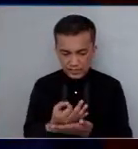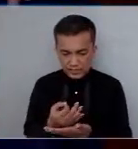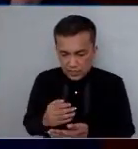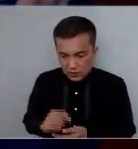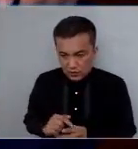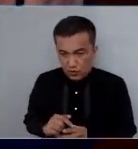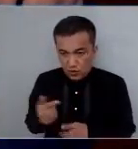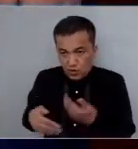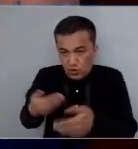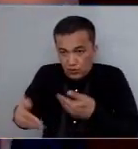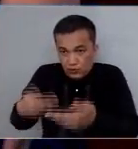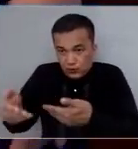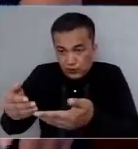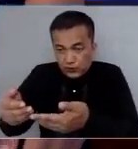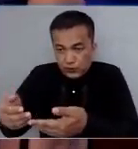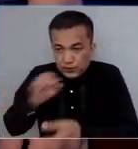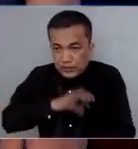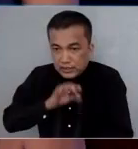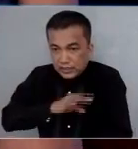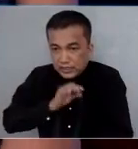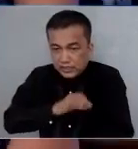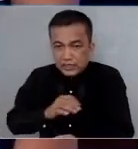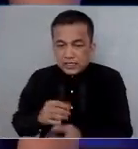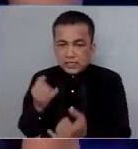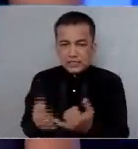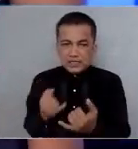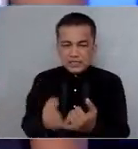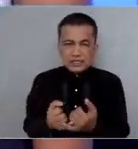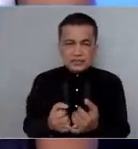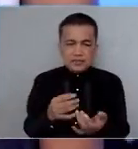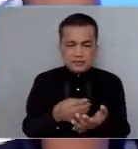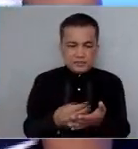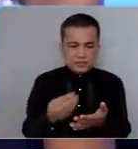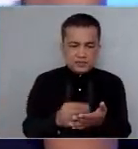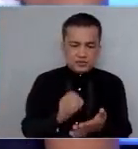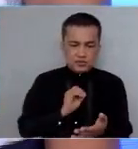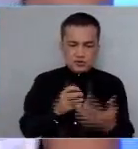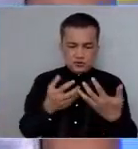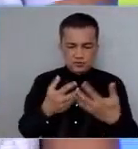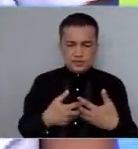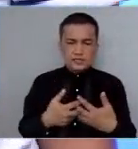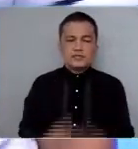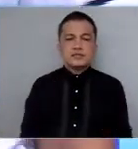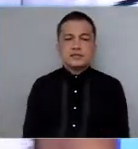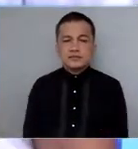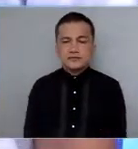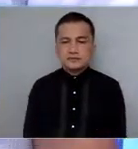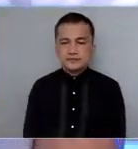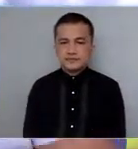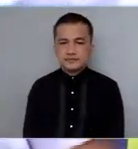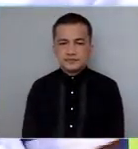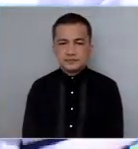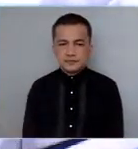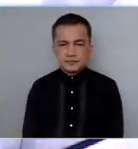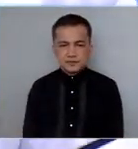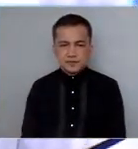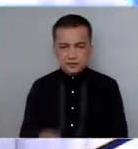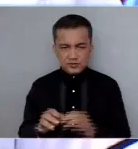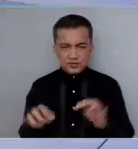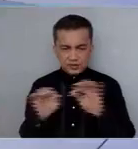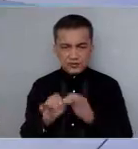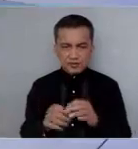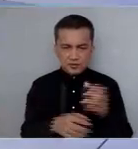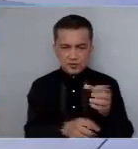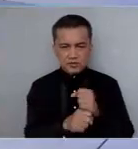pinaikot yung kita hanggang sa nakapundar na ako ng mga sarili kong machines. Mm-hmm. Saka tama ka doon, no? Pinakamahalaga dyan, yung makuha mo yung tiwala. Kasi